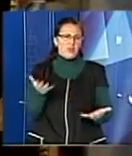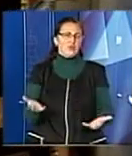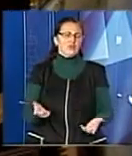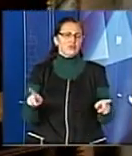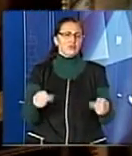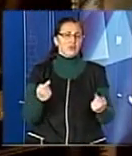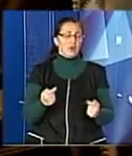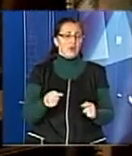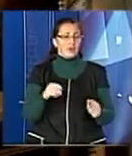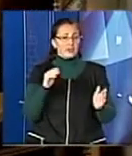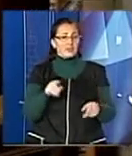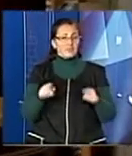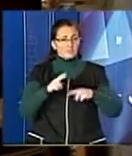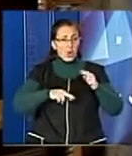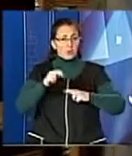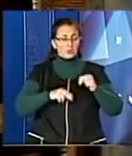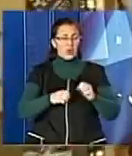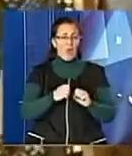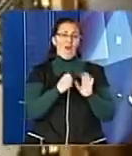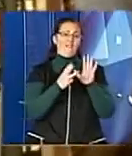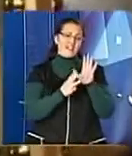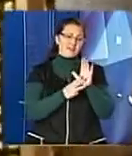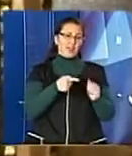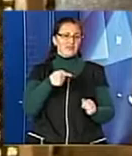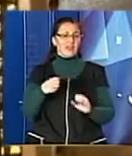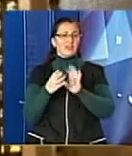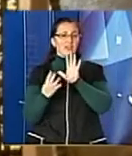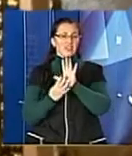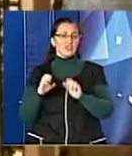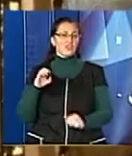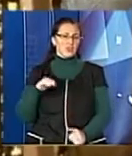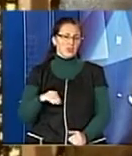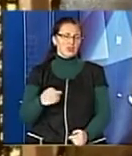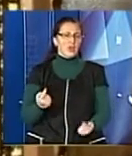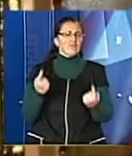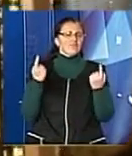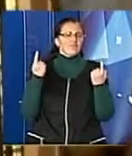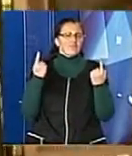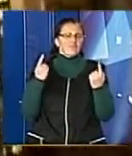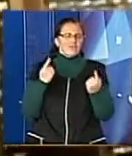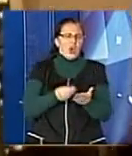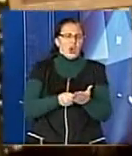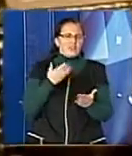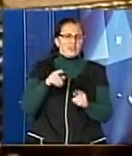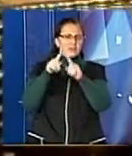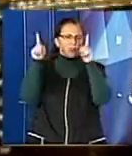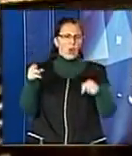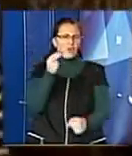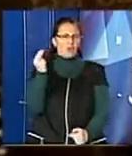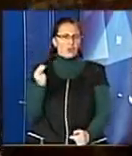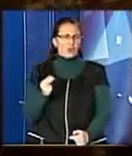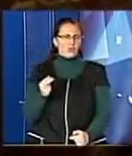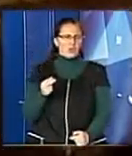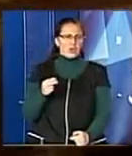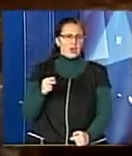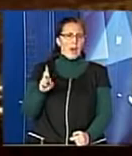іконостас датується 18-19 століттями, а найдавнішою іконою є образ Богоявлення. Тут є донаторський підпис.